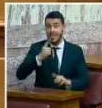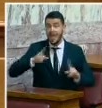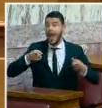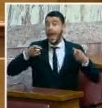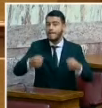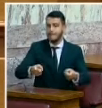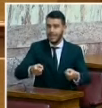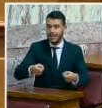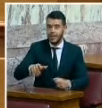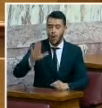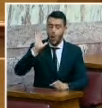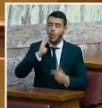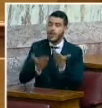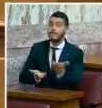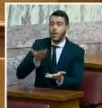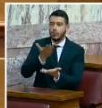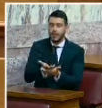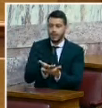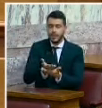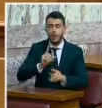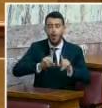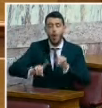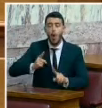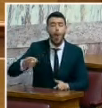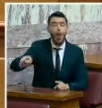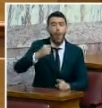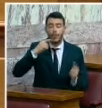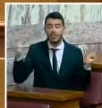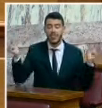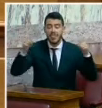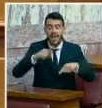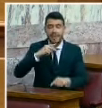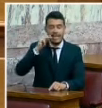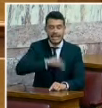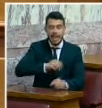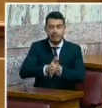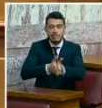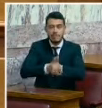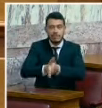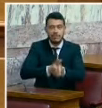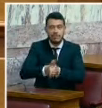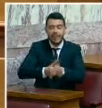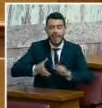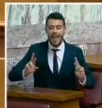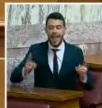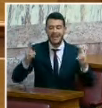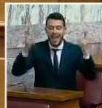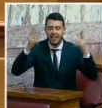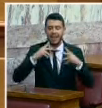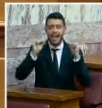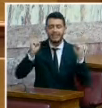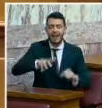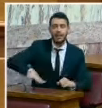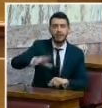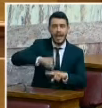κατάθεση πρόθεσης. Όσοι έρθουν να κερδοσκοπήσουν θέτοντας σε κίνδυνο την ενεργειακή ασφάλεια της χώρας, να το υπολογίσουν και δεύτερη φορά.